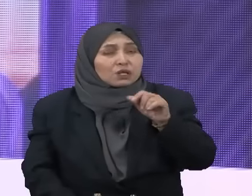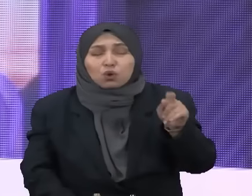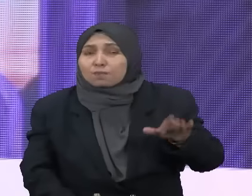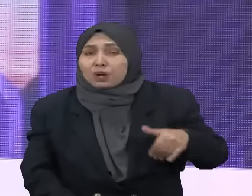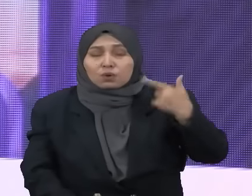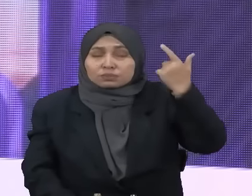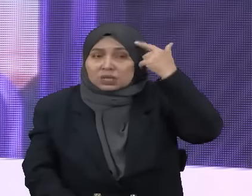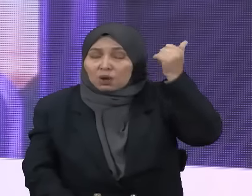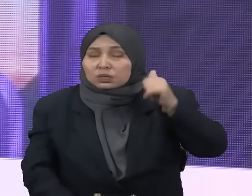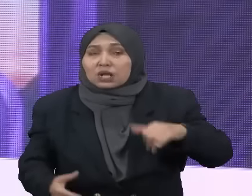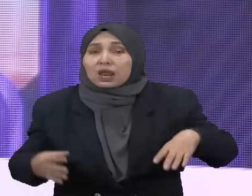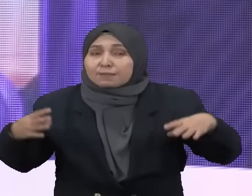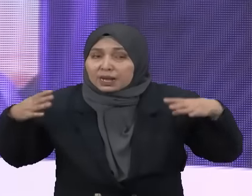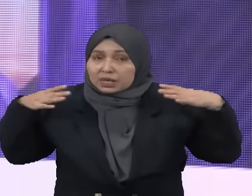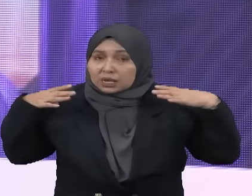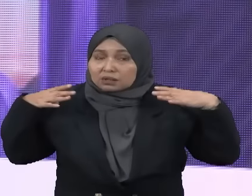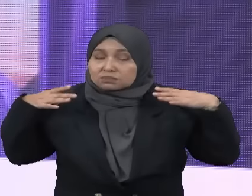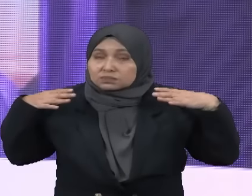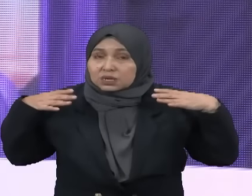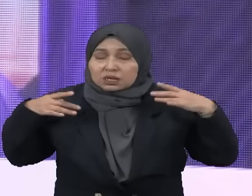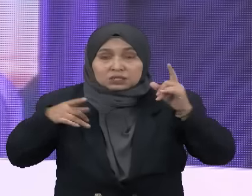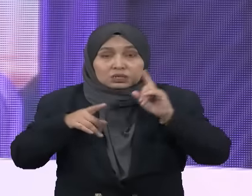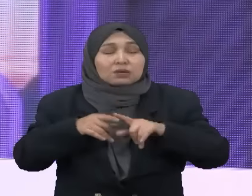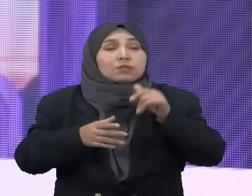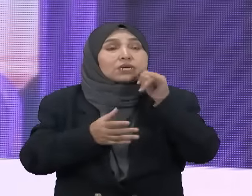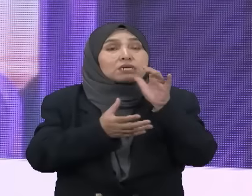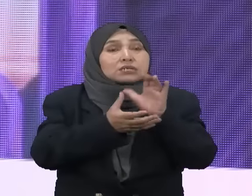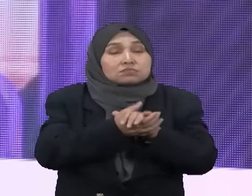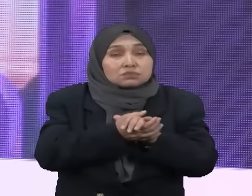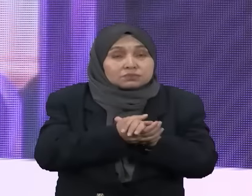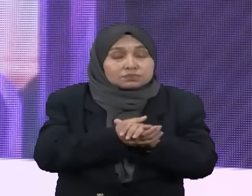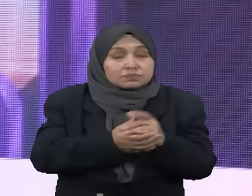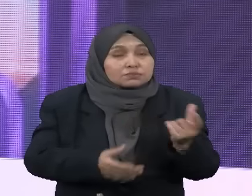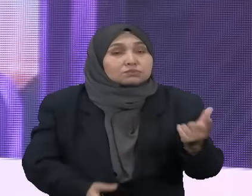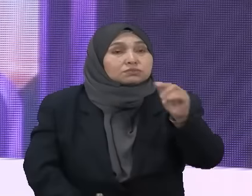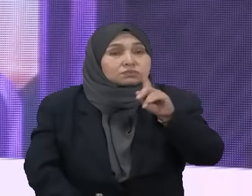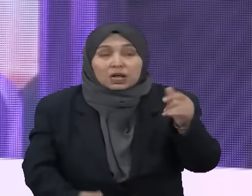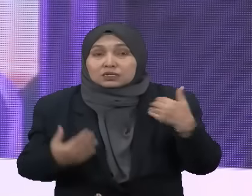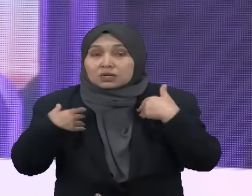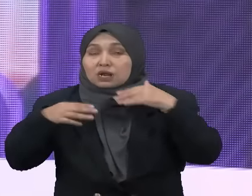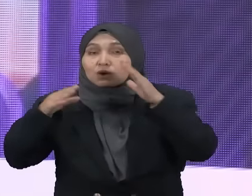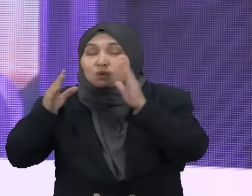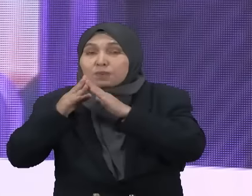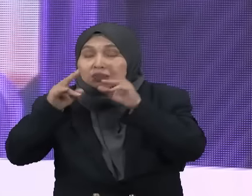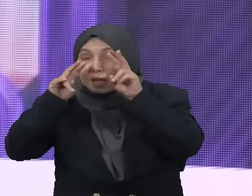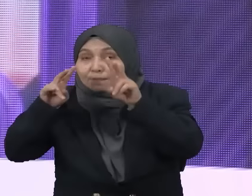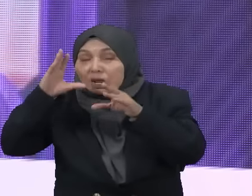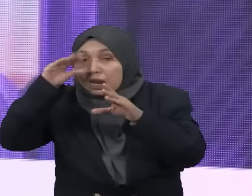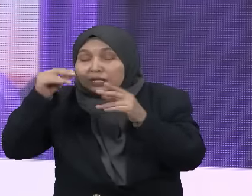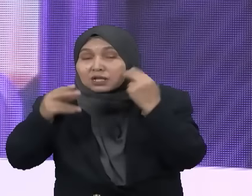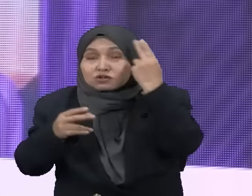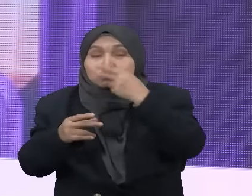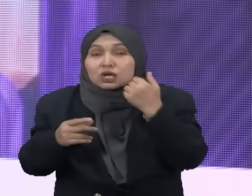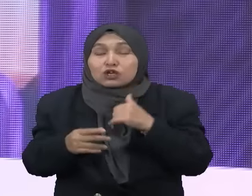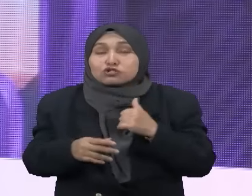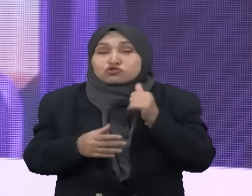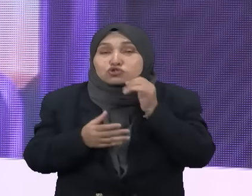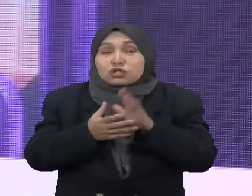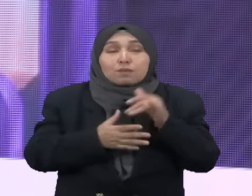bahawa mereka itu adalah malaikat. Tetapi isteri Nabi Lut yang ketika itu di rumah nampak lelaki-lelaki handsome, isteri dia yang